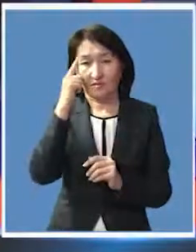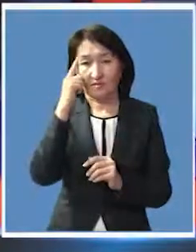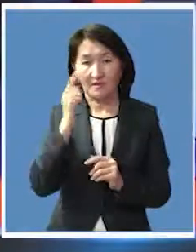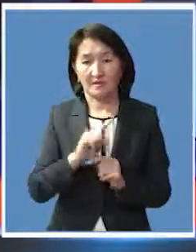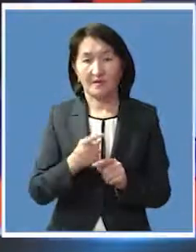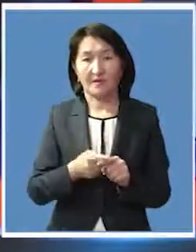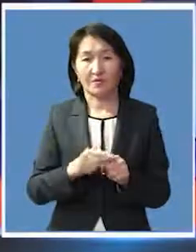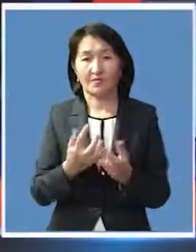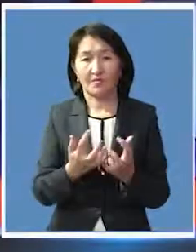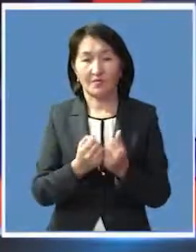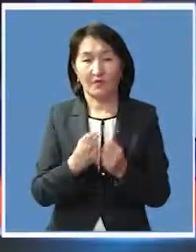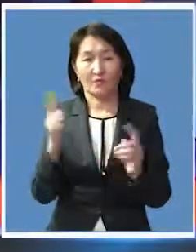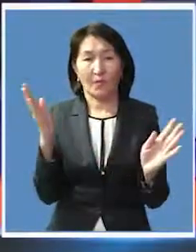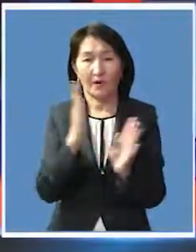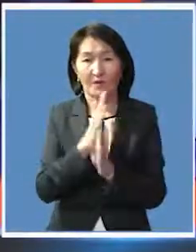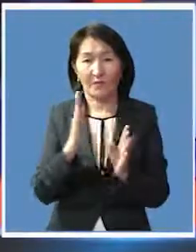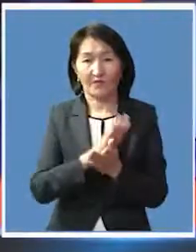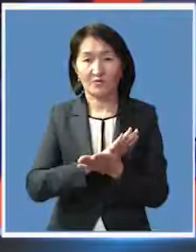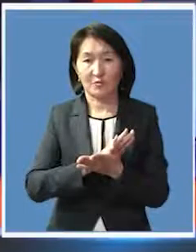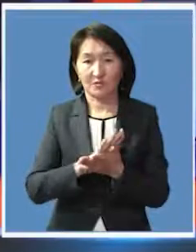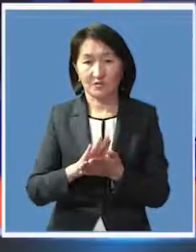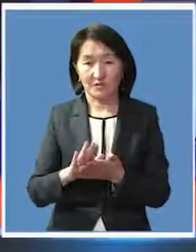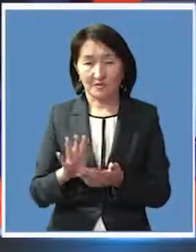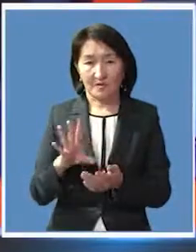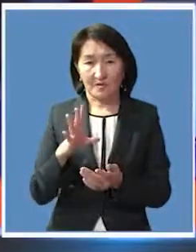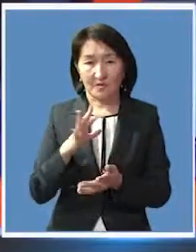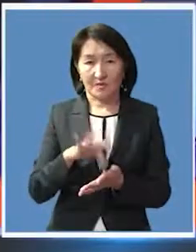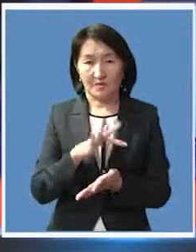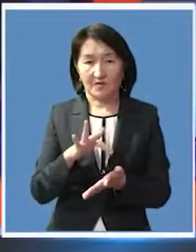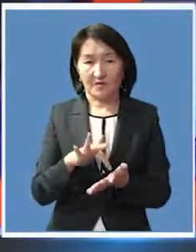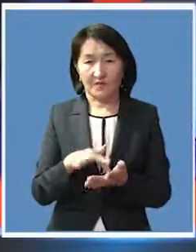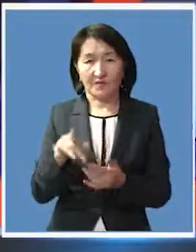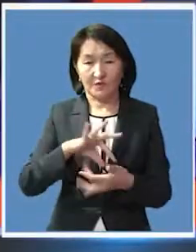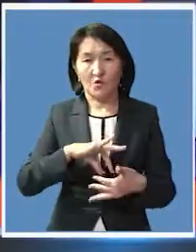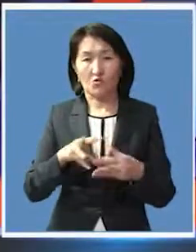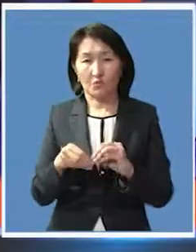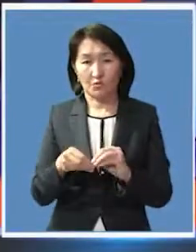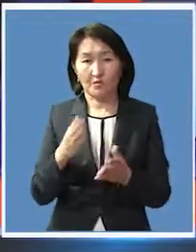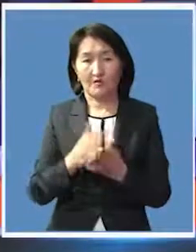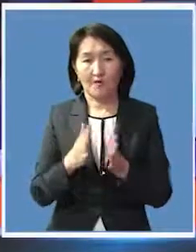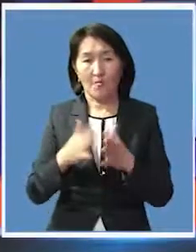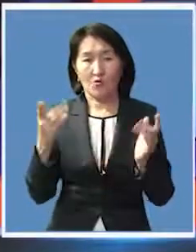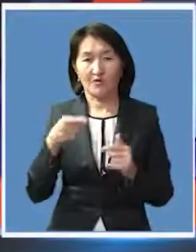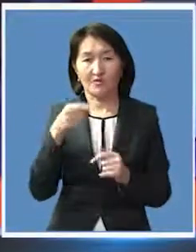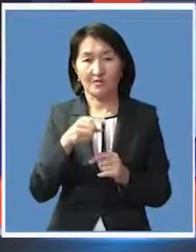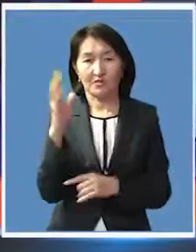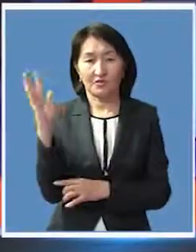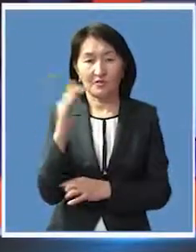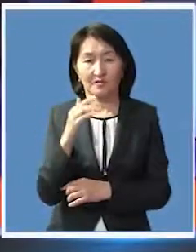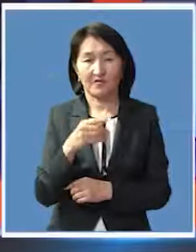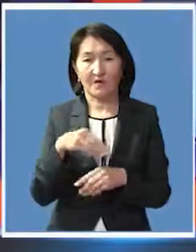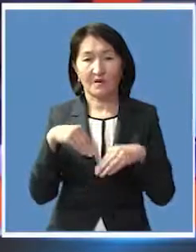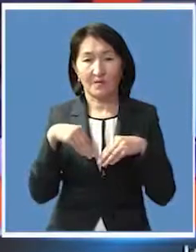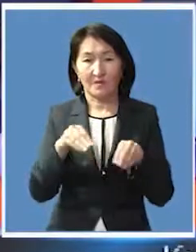экологически благоприятной страной. Результат превзошел все ожидания. Более 1000 деревьев посажено за день. Альфия Мингазова с